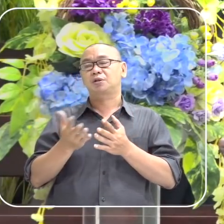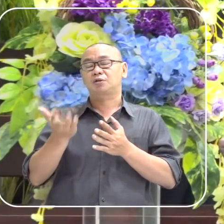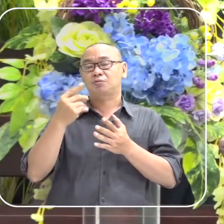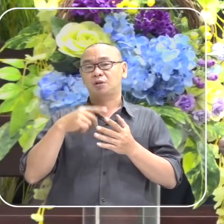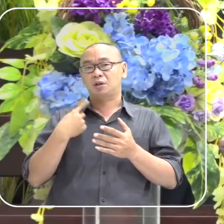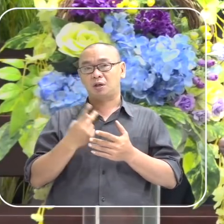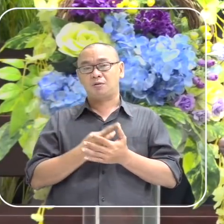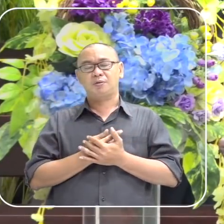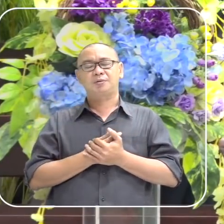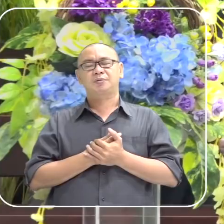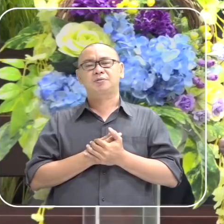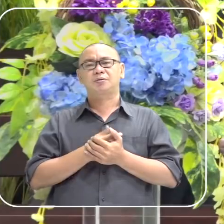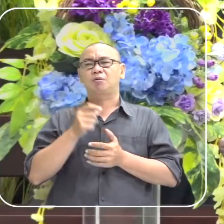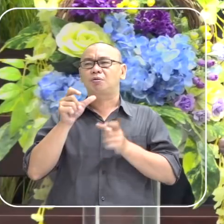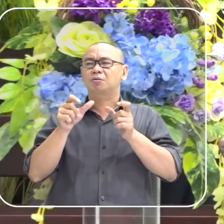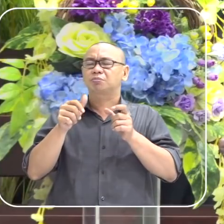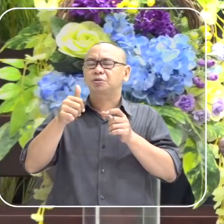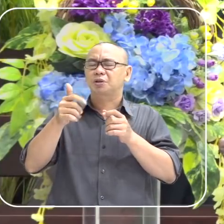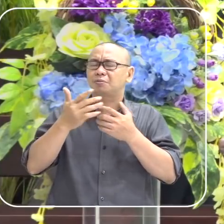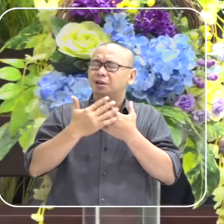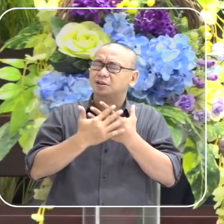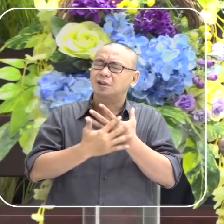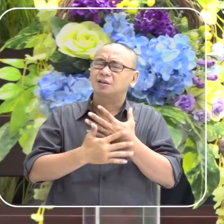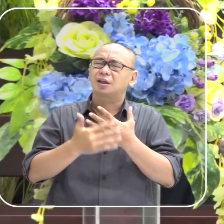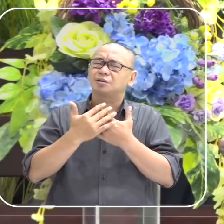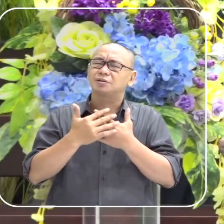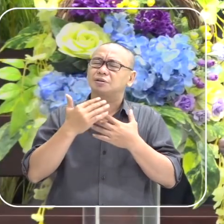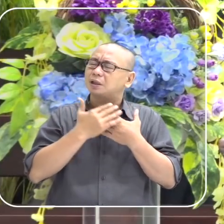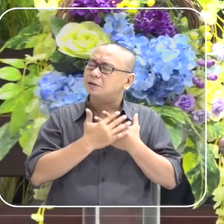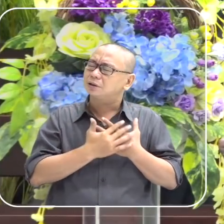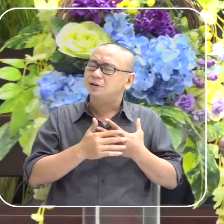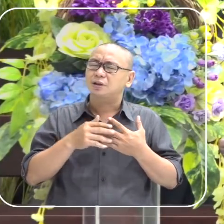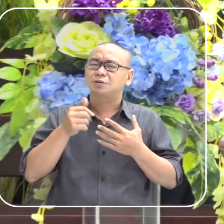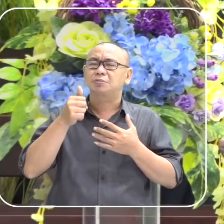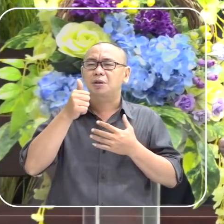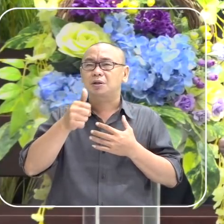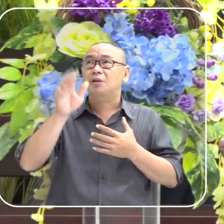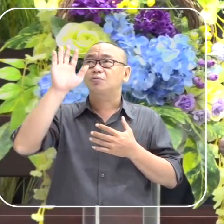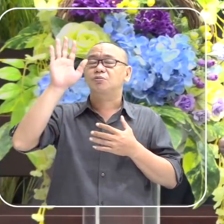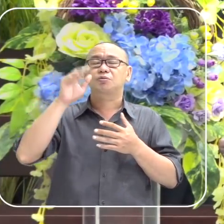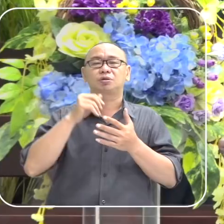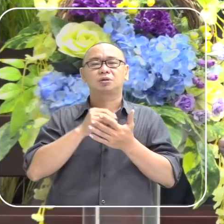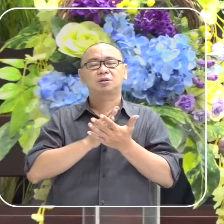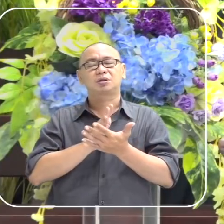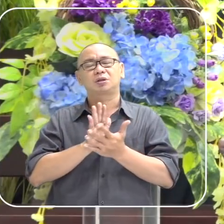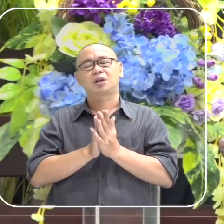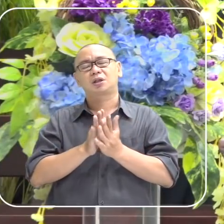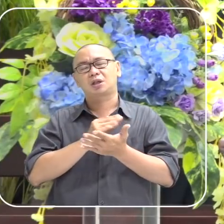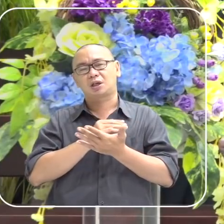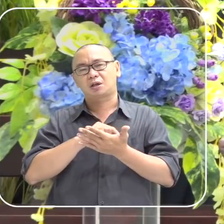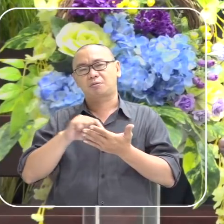Biarlah lewat kehidupan kami, orang dapat merasakan kasih dan kebaikan-Mu, dan